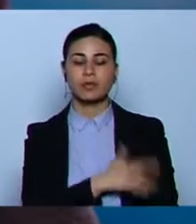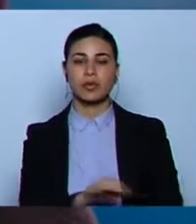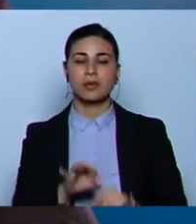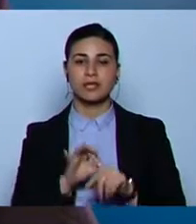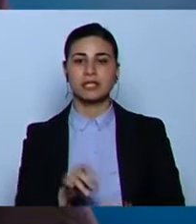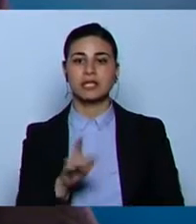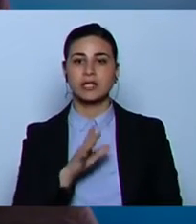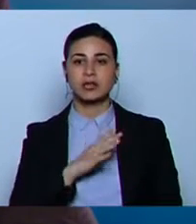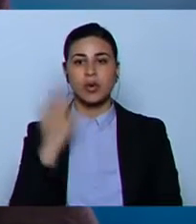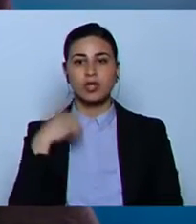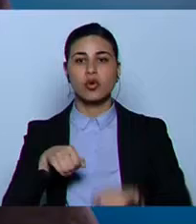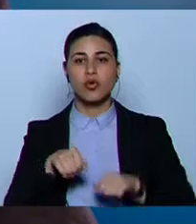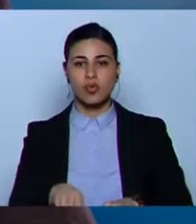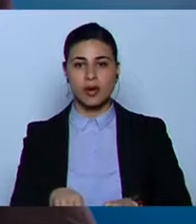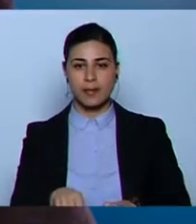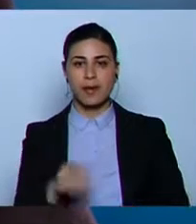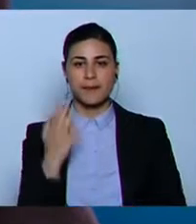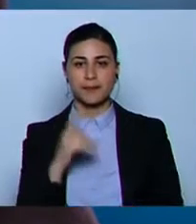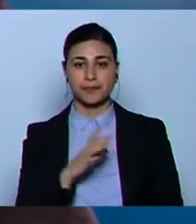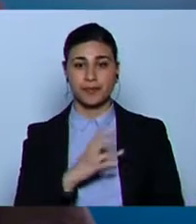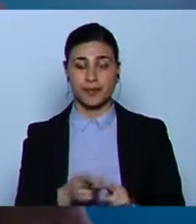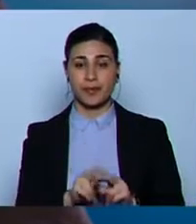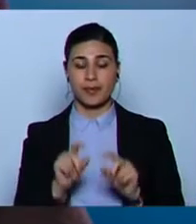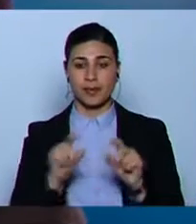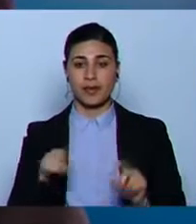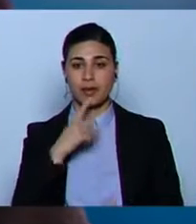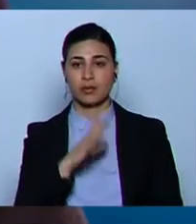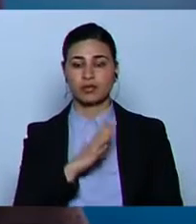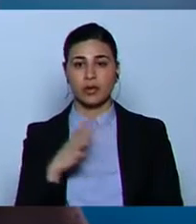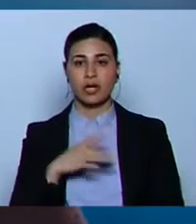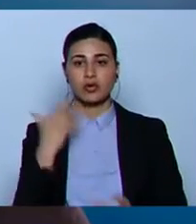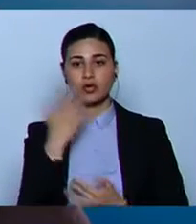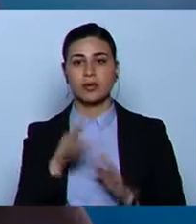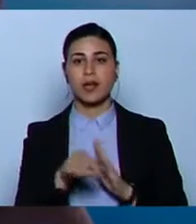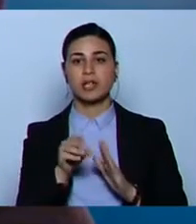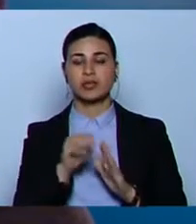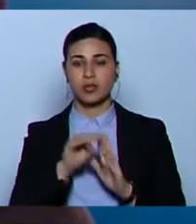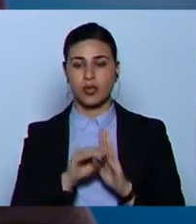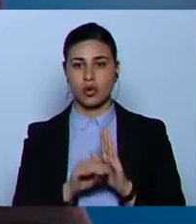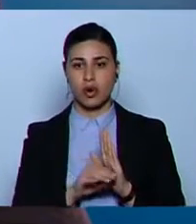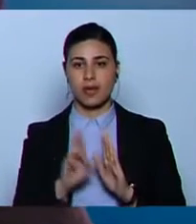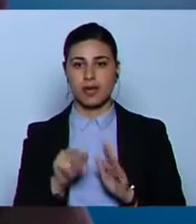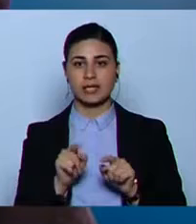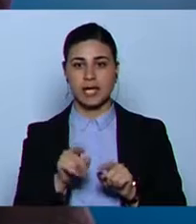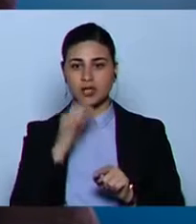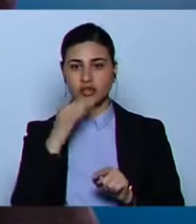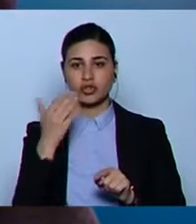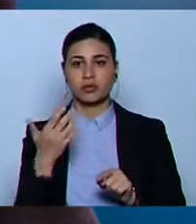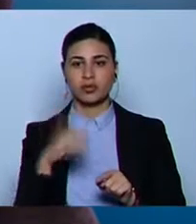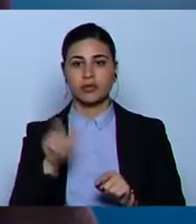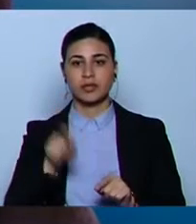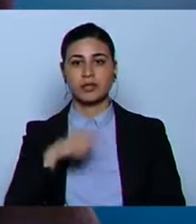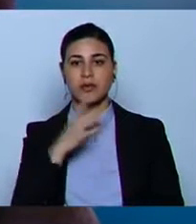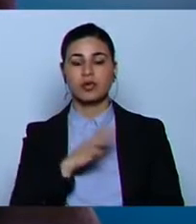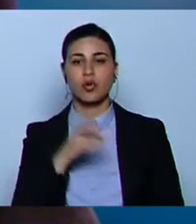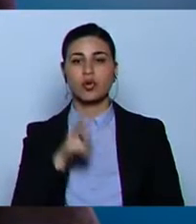რის უფლებასაც და ვალდებულებას ჯერ კიდევ შემორჩა. ეს არის ამონარიტი კონკრეტული საარჩევნო პროგრამიდან და შემდეგ უკვე თქვენ